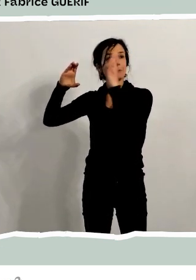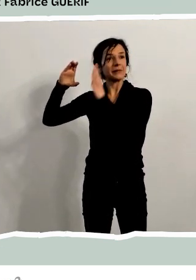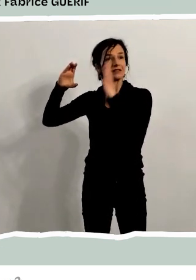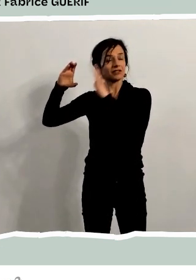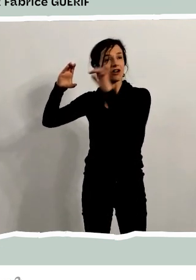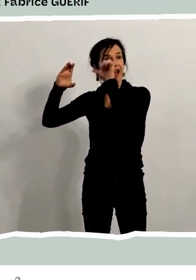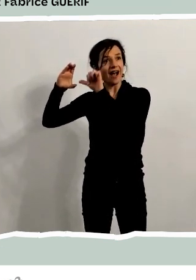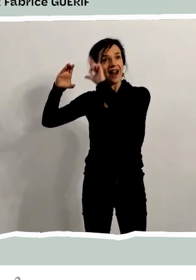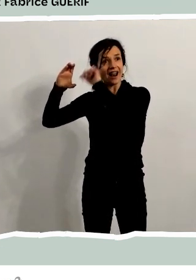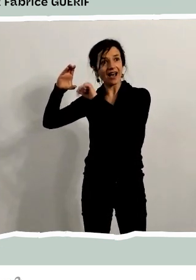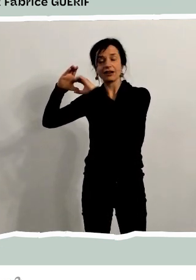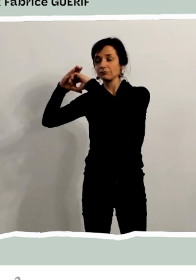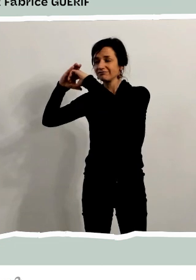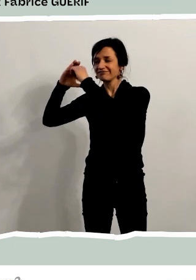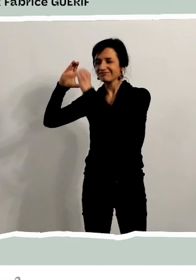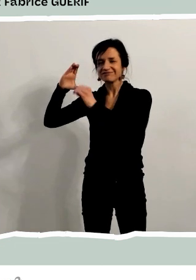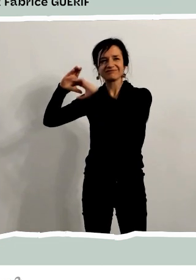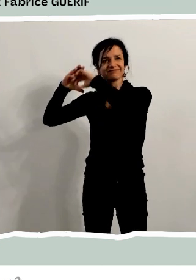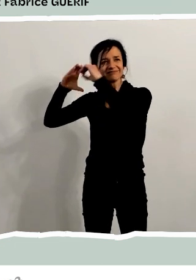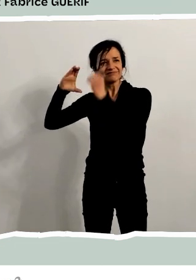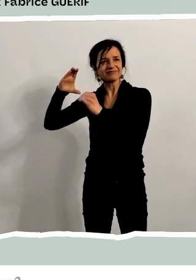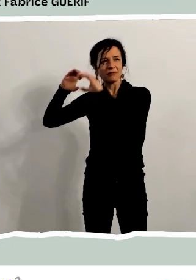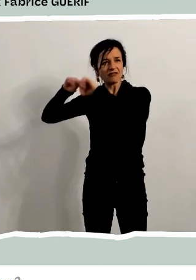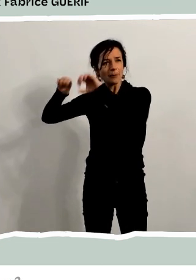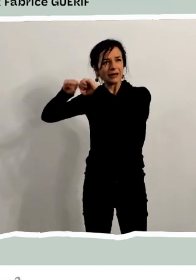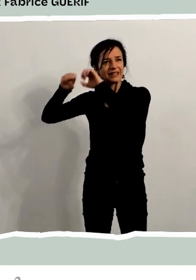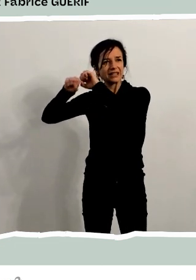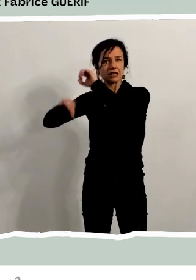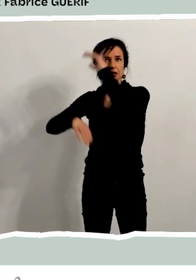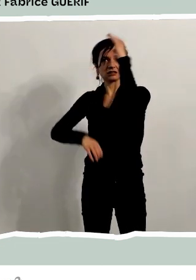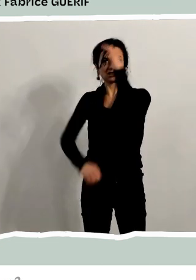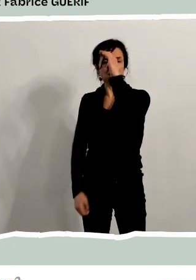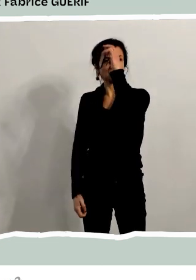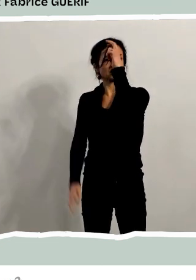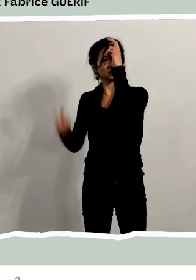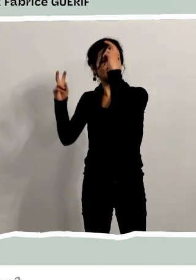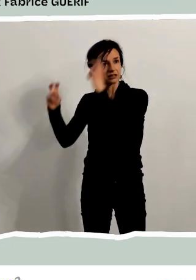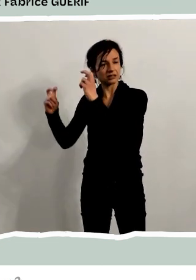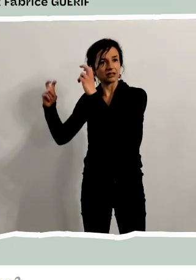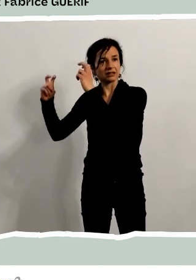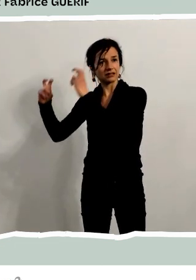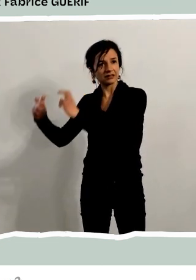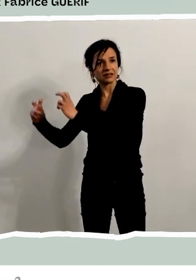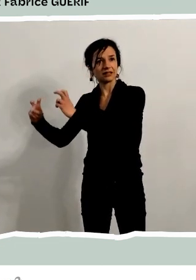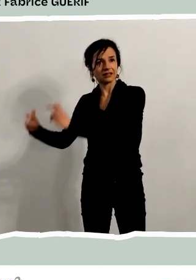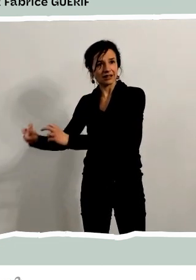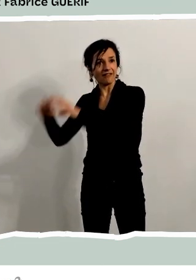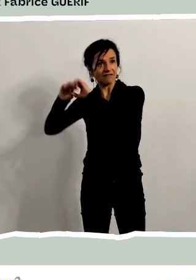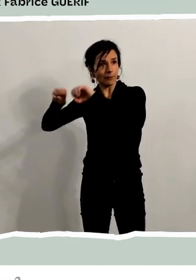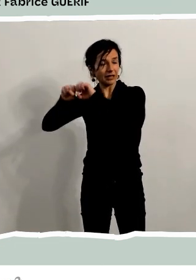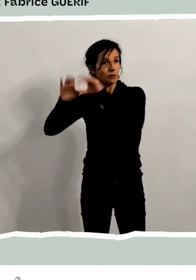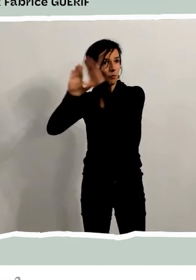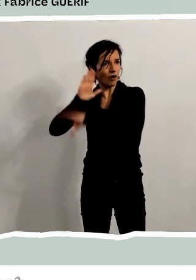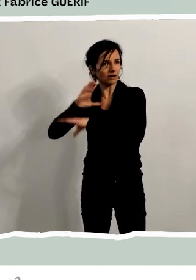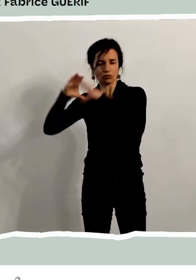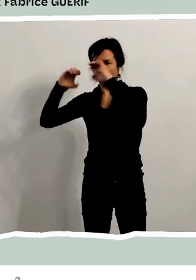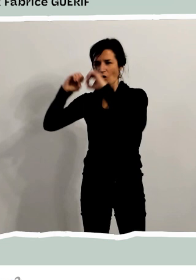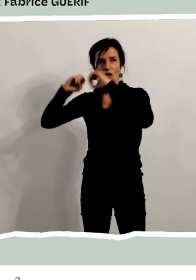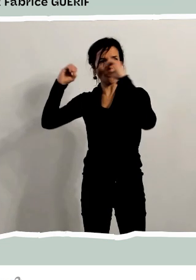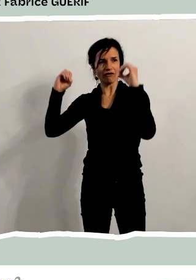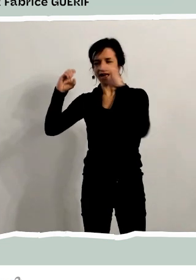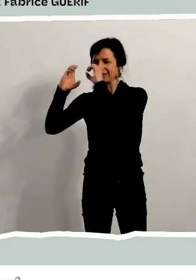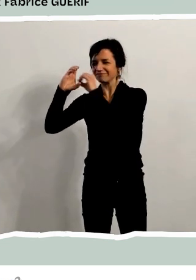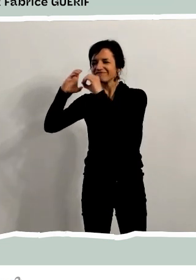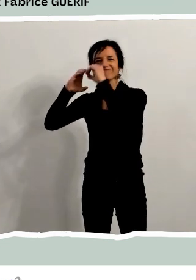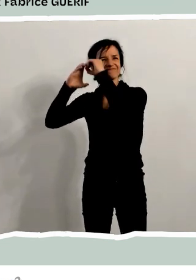mesure que la quantité de bisphénol dans les urines augmente. Donc la femme a moins d'ovules dans ses ovaires. La